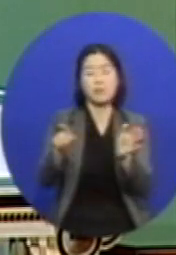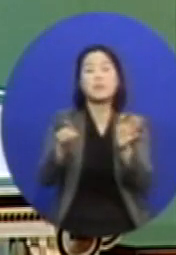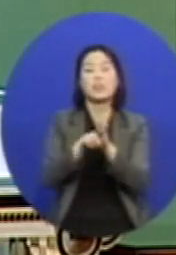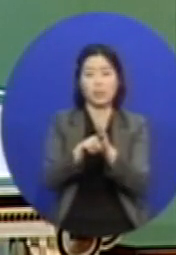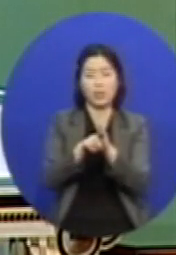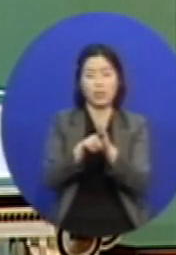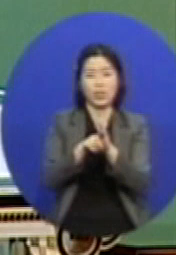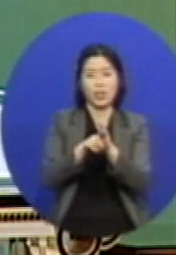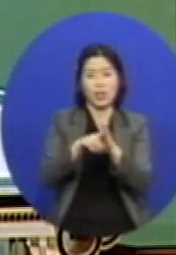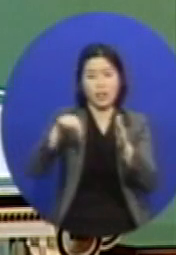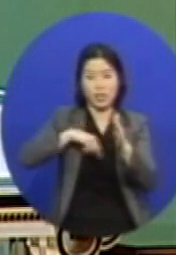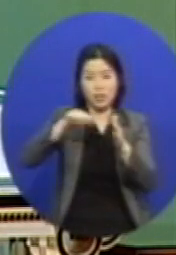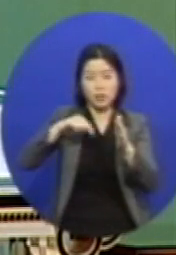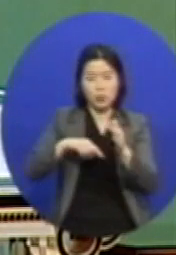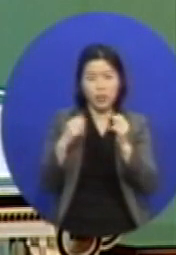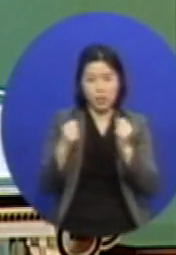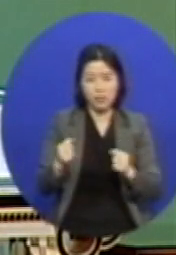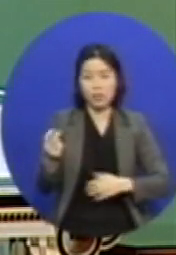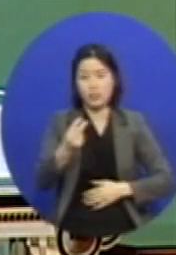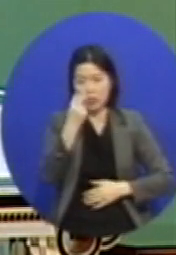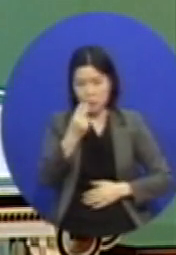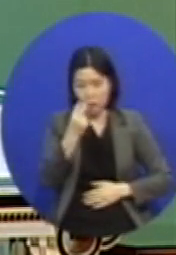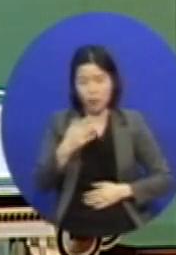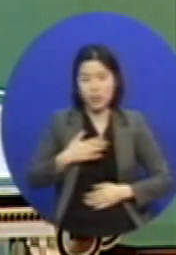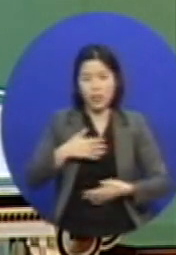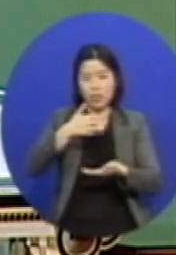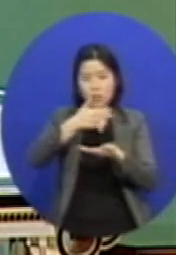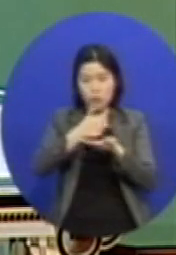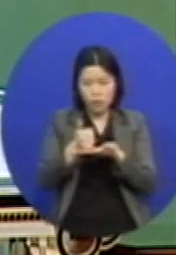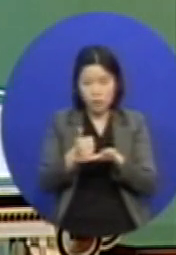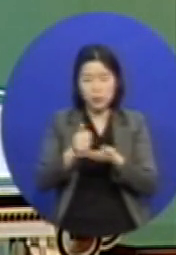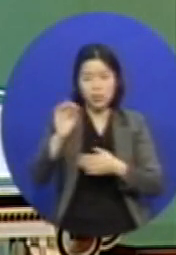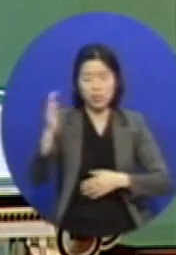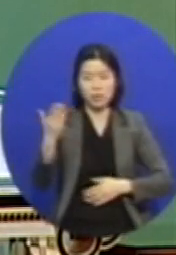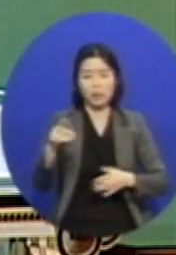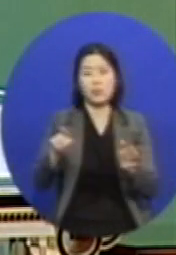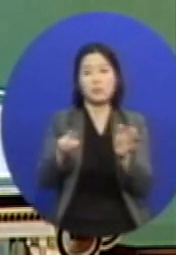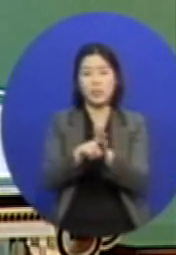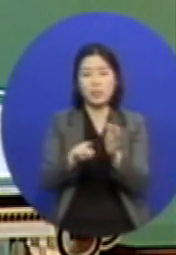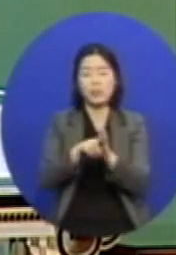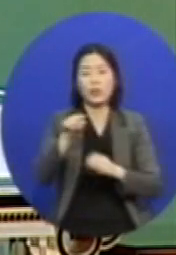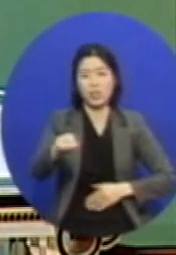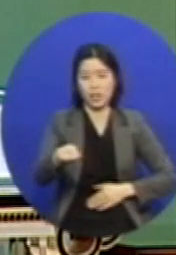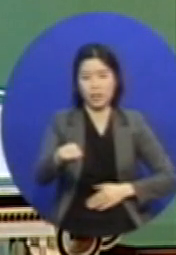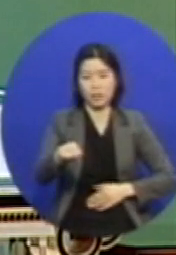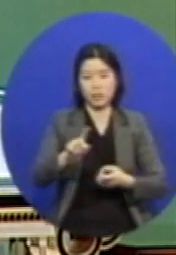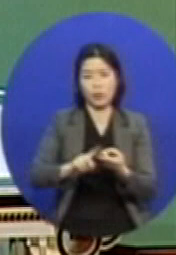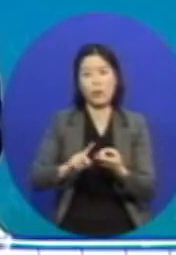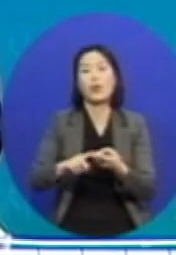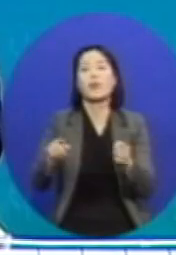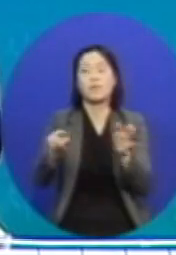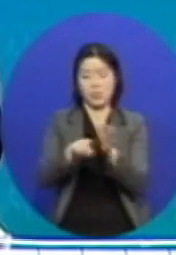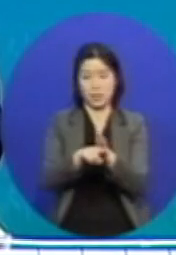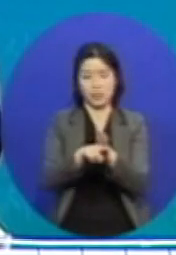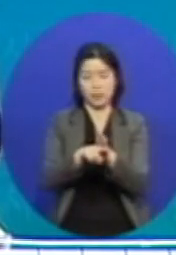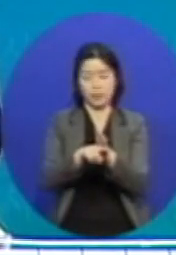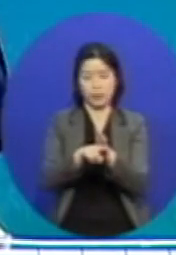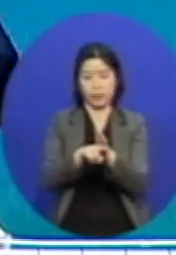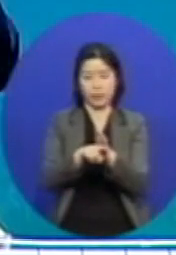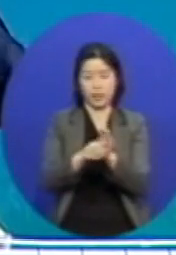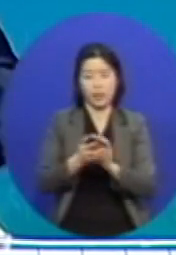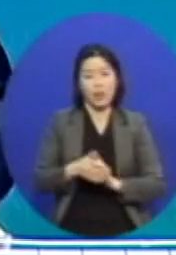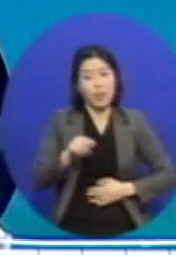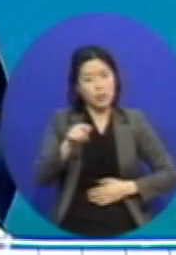계셔서 내 생명이고 내 주님이 되시는 것을 믿는 걸 믿음이라고 하는 거죠 이걸 믿으면 그러면